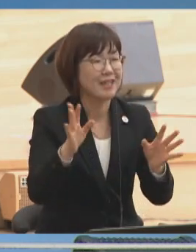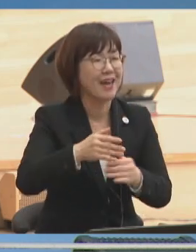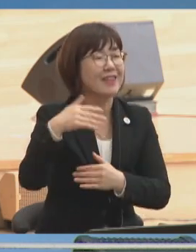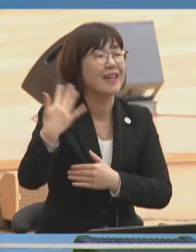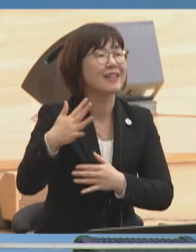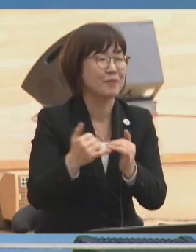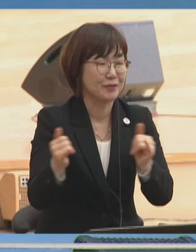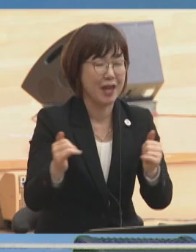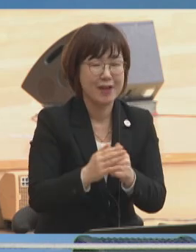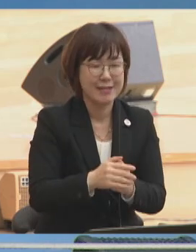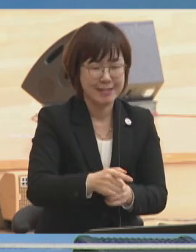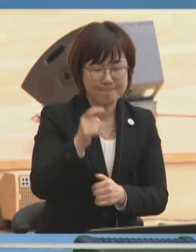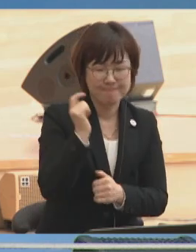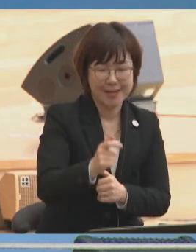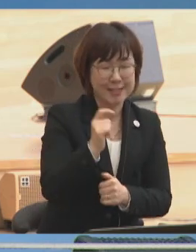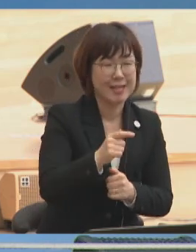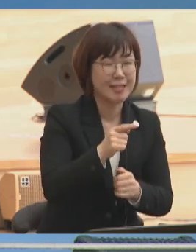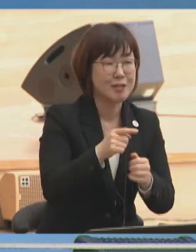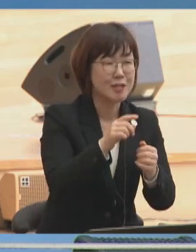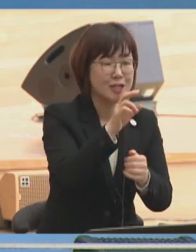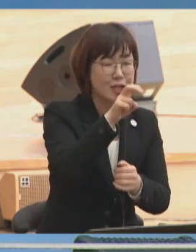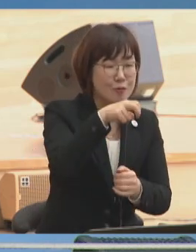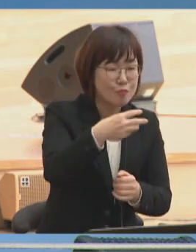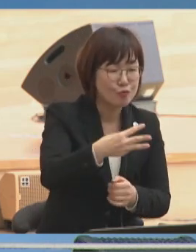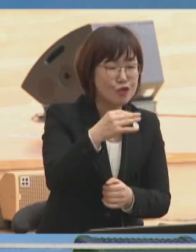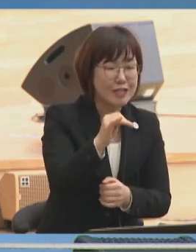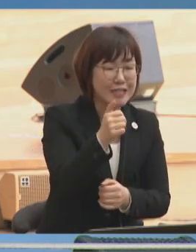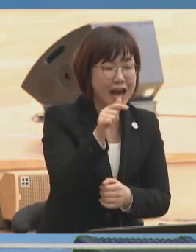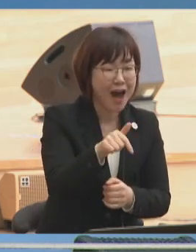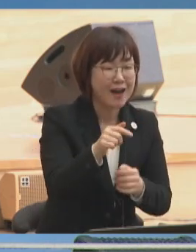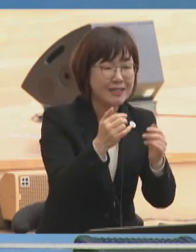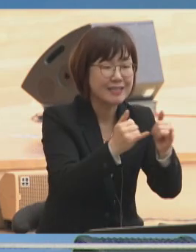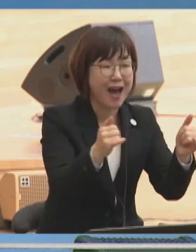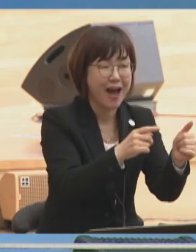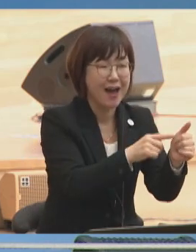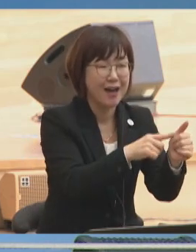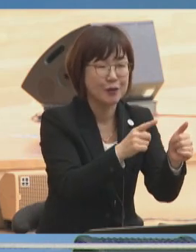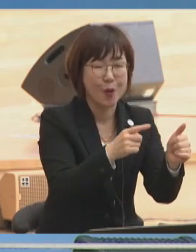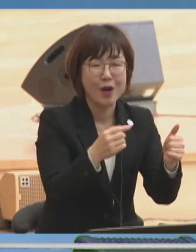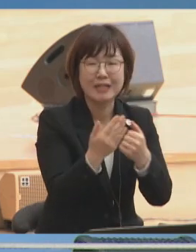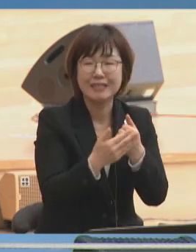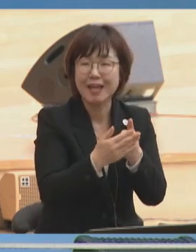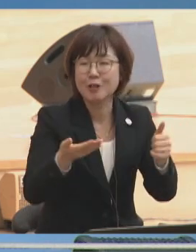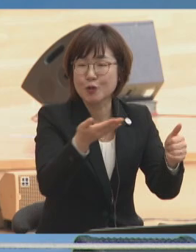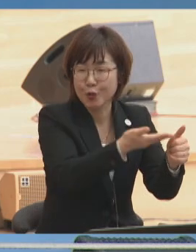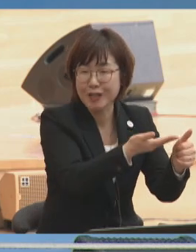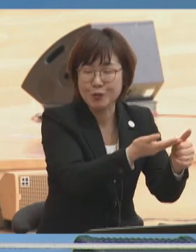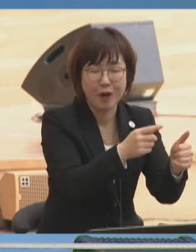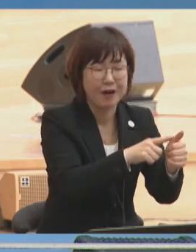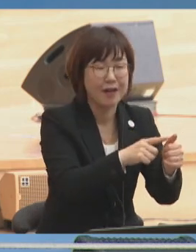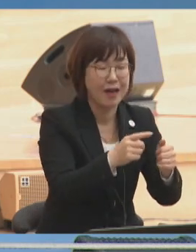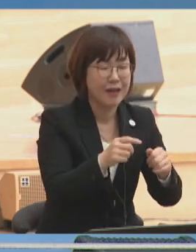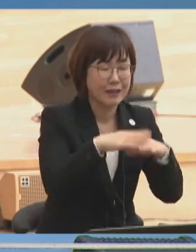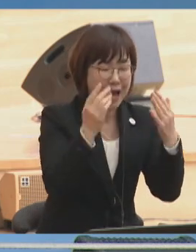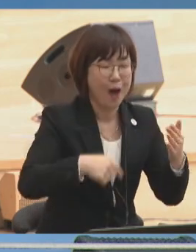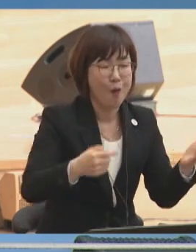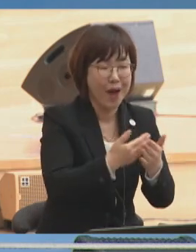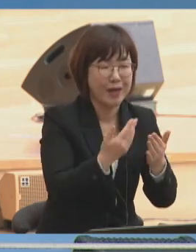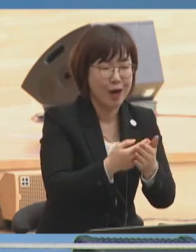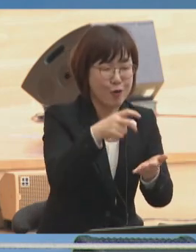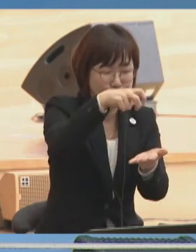이렇게 뗀뗀한 이 물리학자에게도 하나님이 은혜를 주셔가지고는 주님 앞에 나와서 무릎을